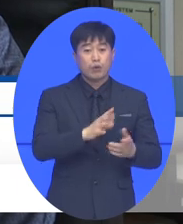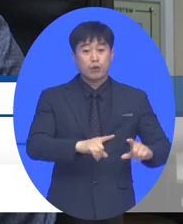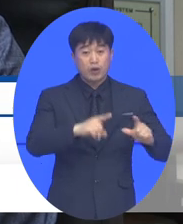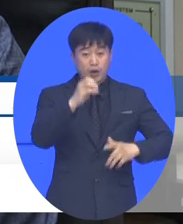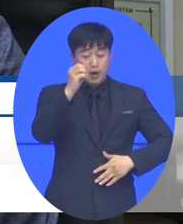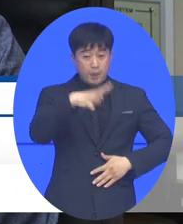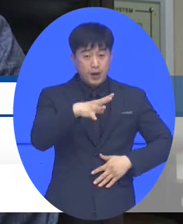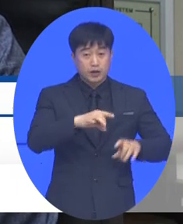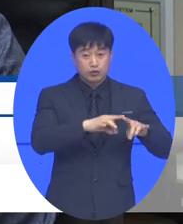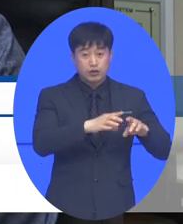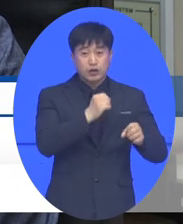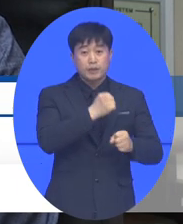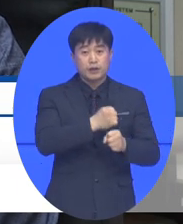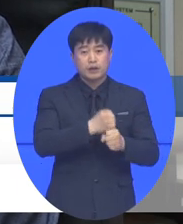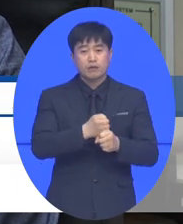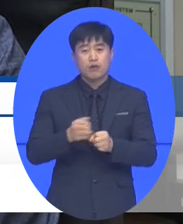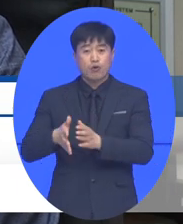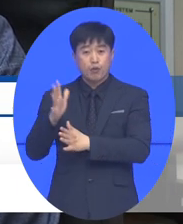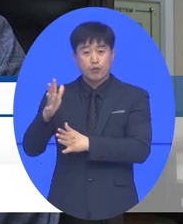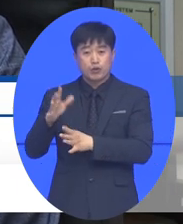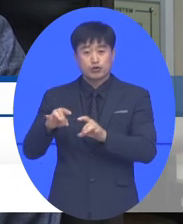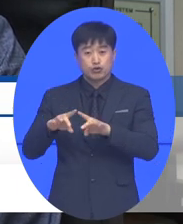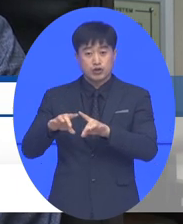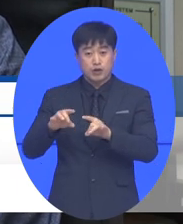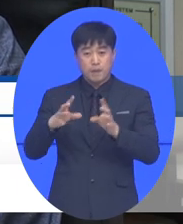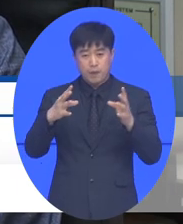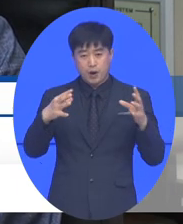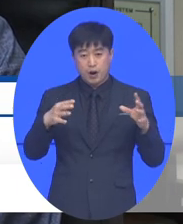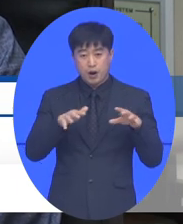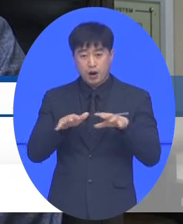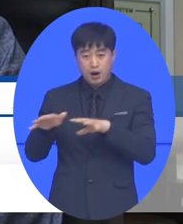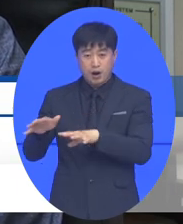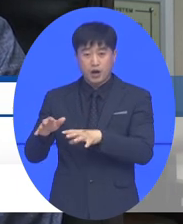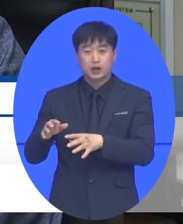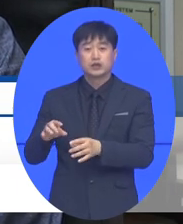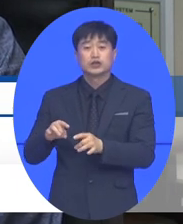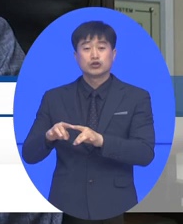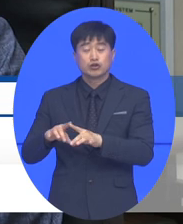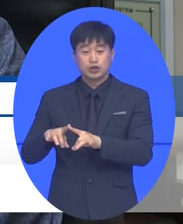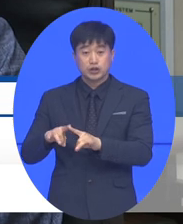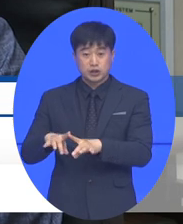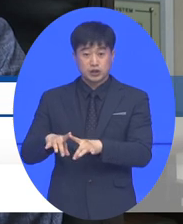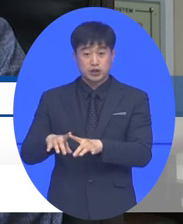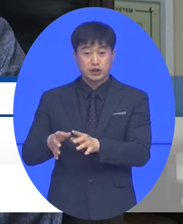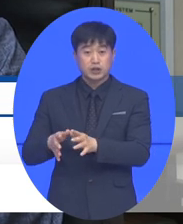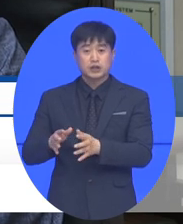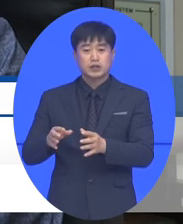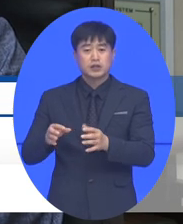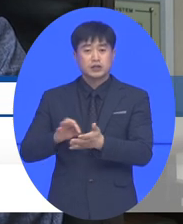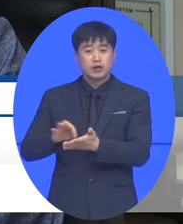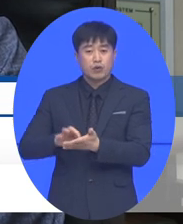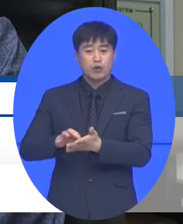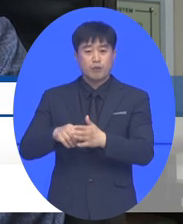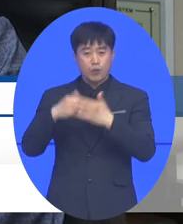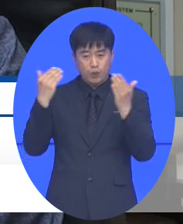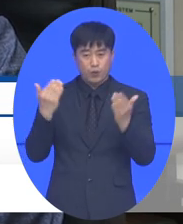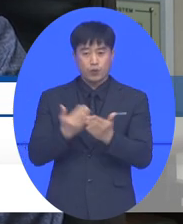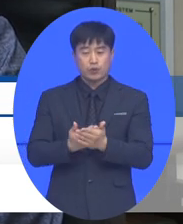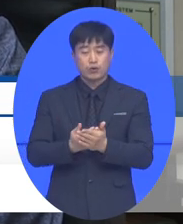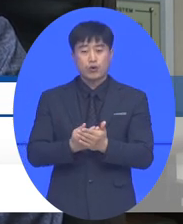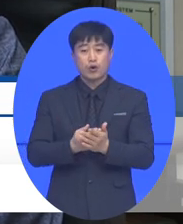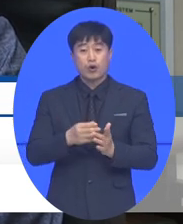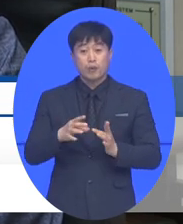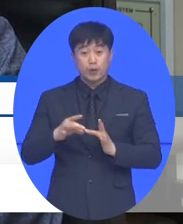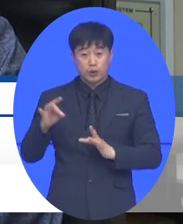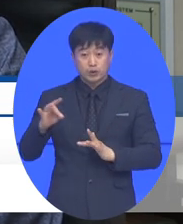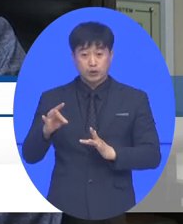발전이 되면요 건물로 모든 전기가 오게 돼 있고 그게 이제 전환이 되면서 건물 전기 사용하는 모든 전기에 그